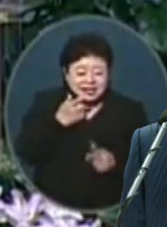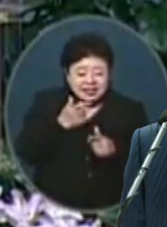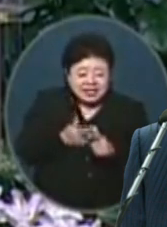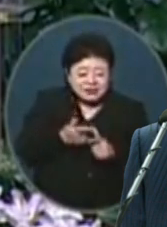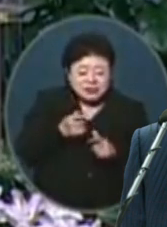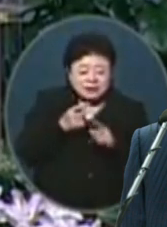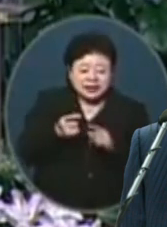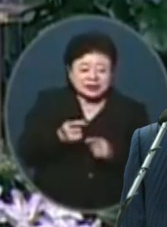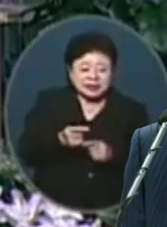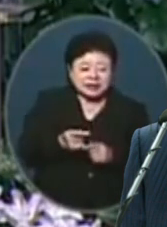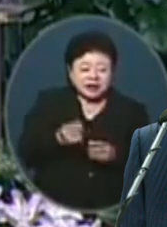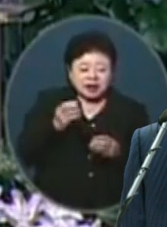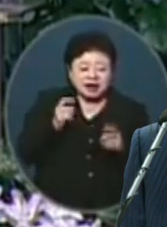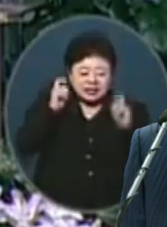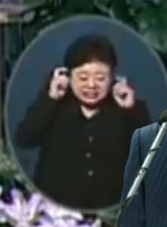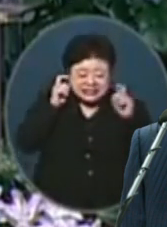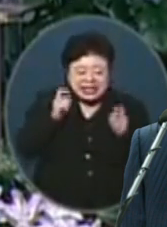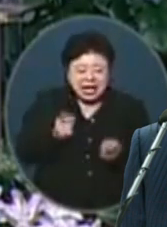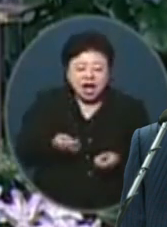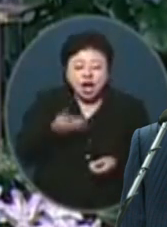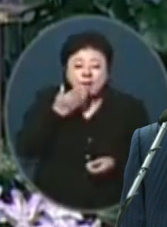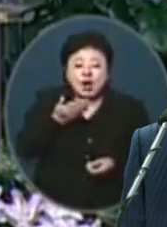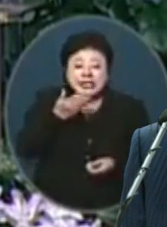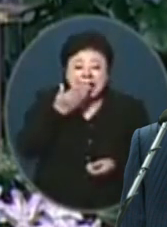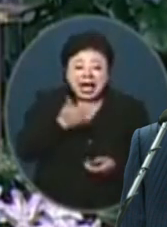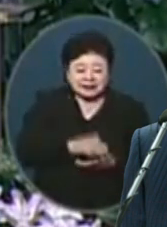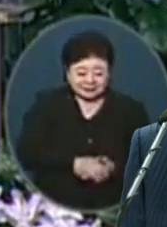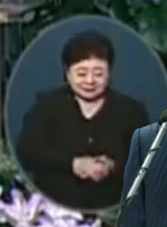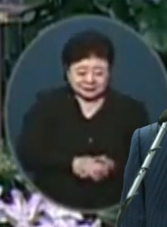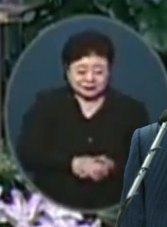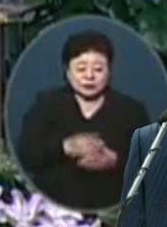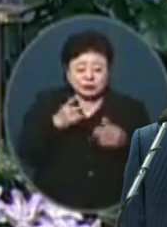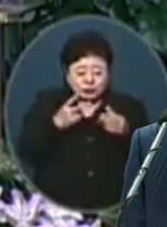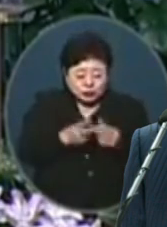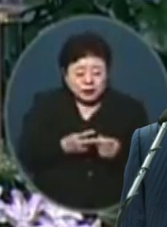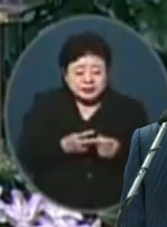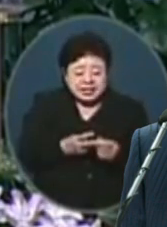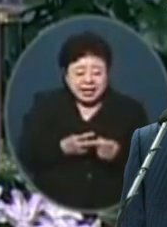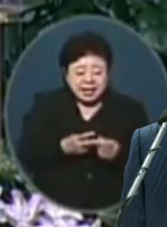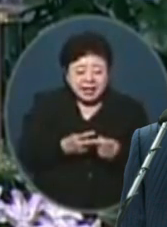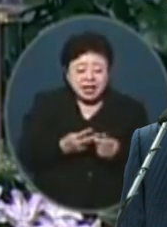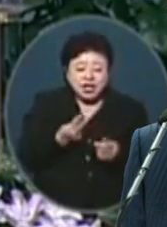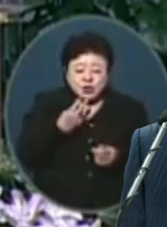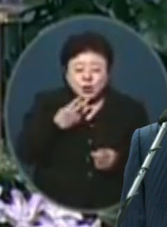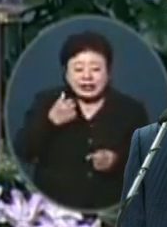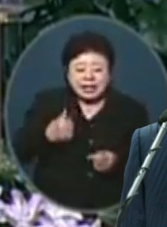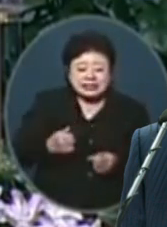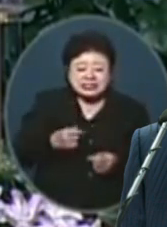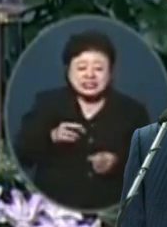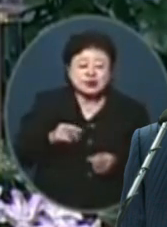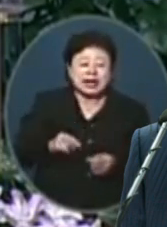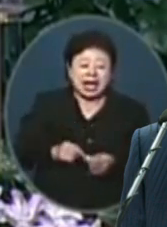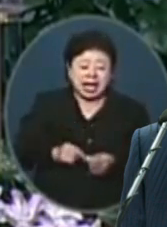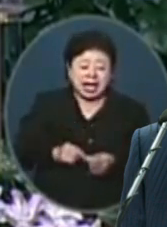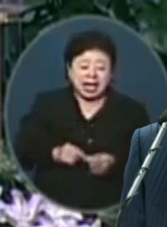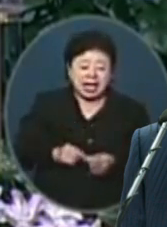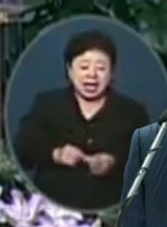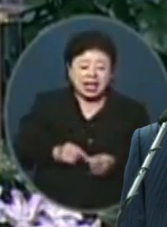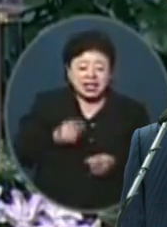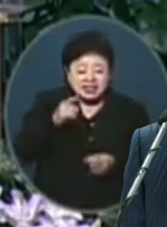예수님이 이르시되 내 어린 양을 먹이라 하시고 또 두 번째 이르시되 요한의 아들